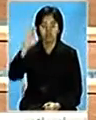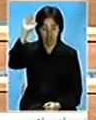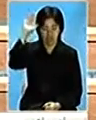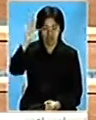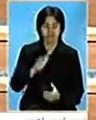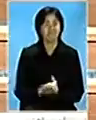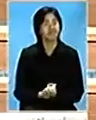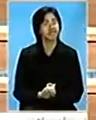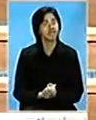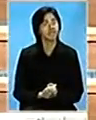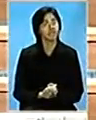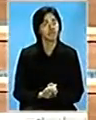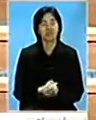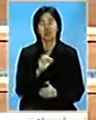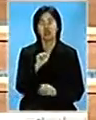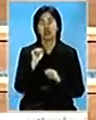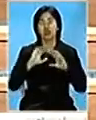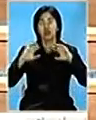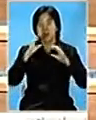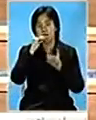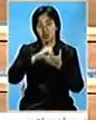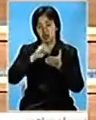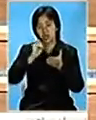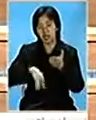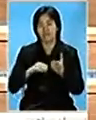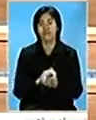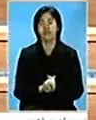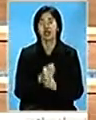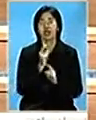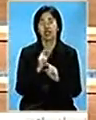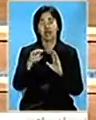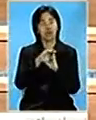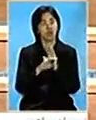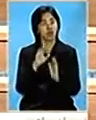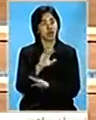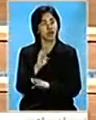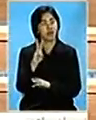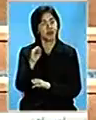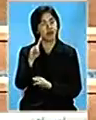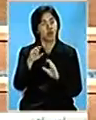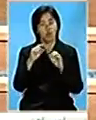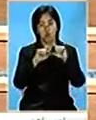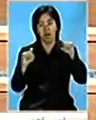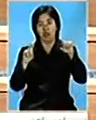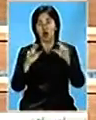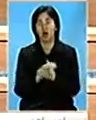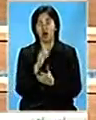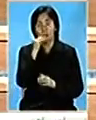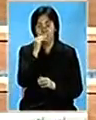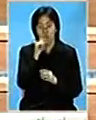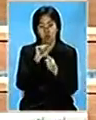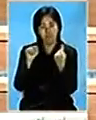ให้สมาชิกฝ่ายรัฐบาลถอนคำพูดตามข้อบังคับข้อ61วรรค2คำว่าพูดเลอะเท